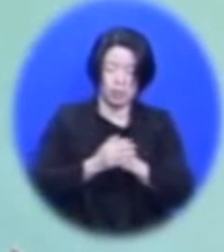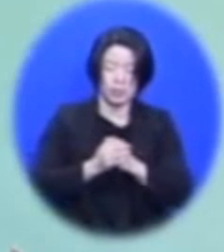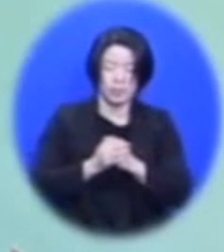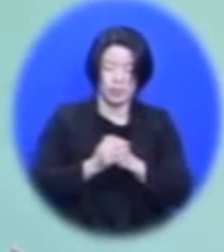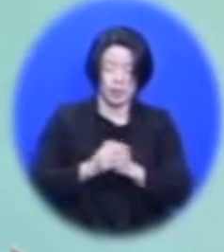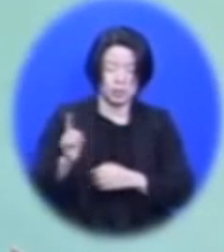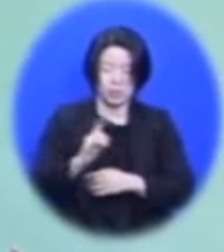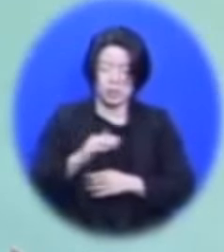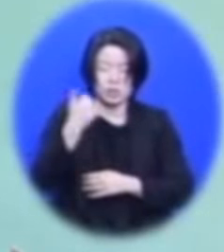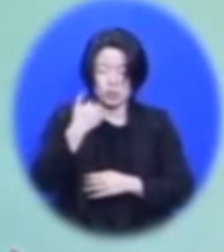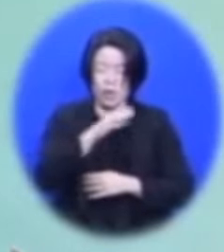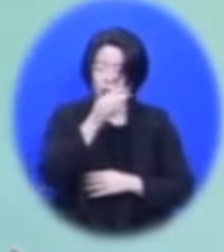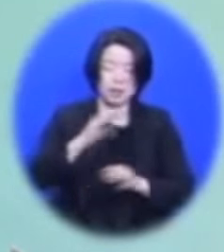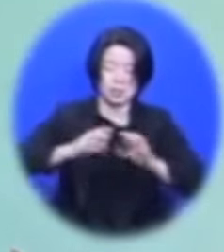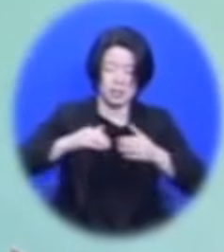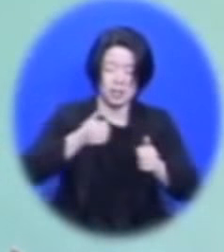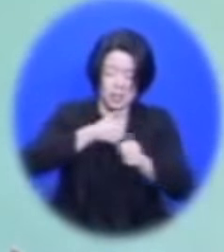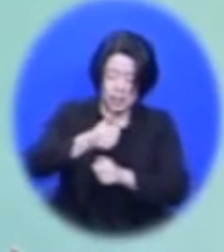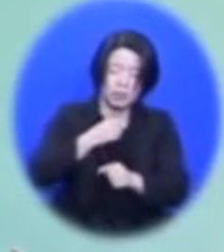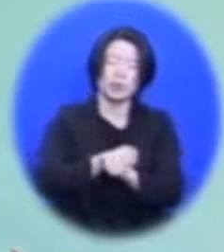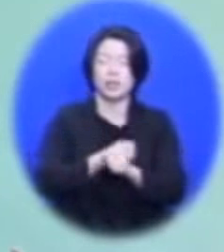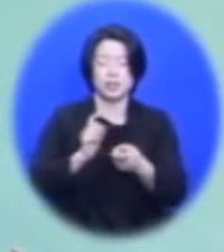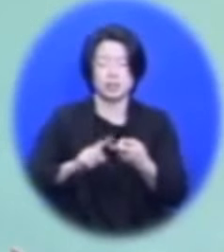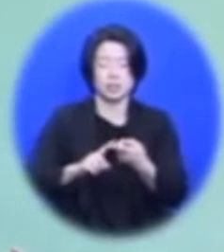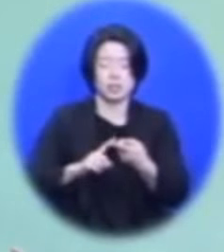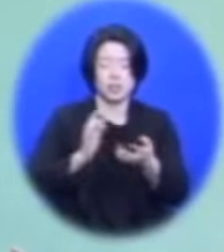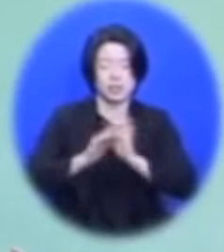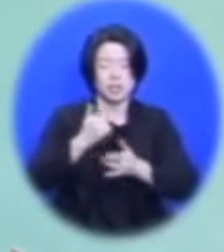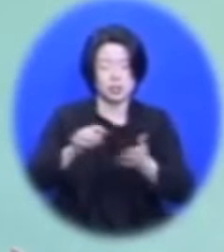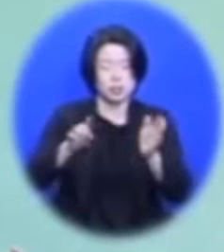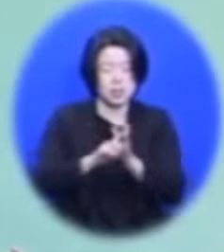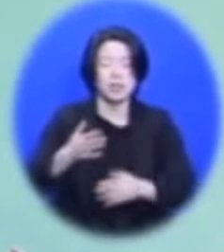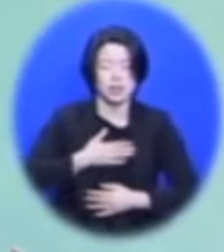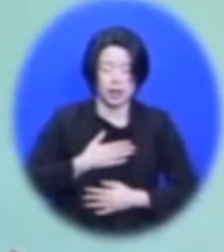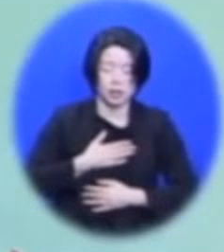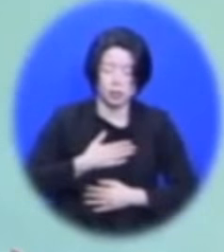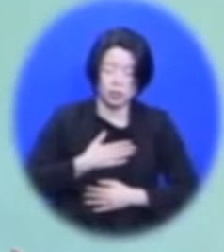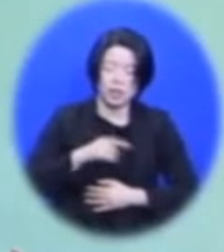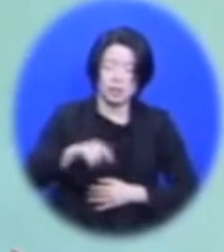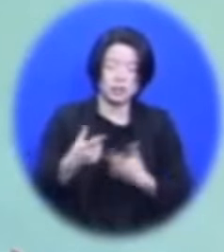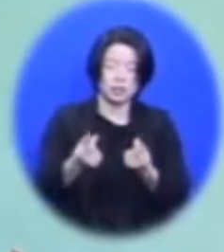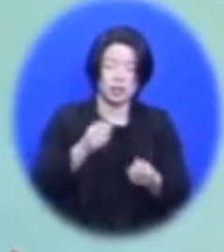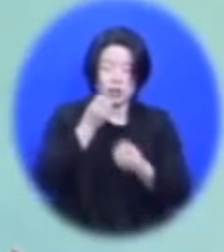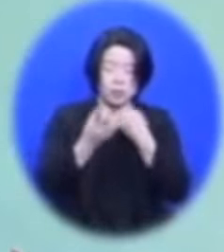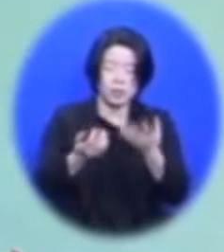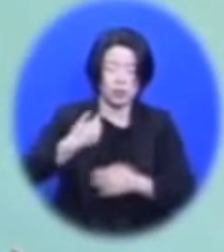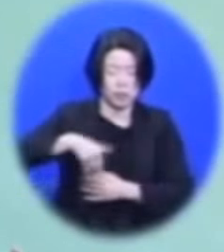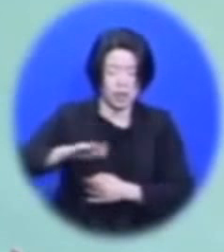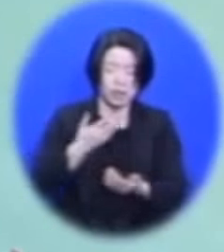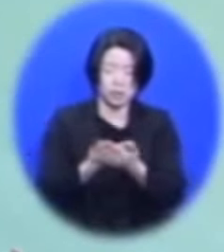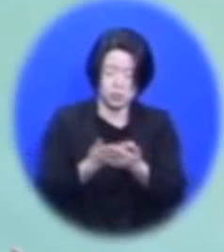누가 감히 세상을 이기려고 하는지 예수 믿는 나라고 그렇게 고백하고 나가게